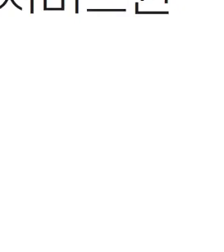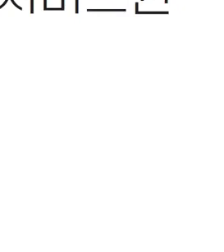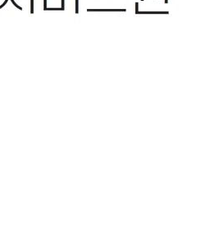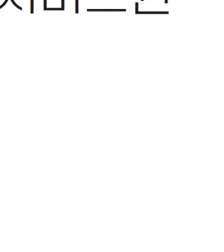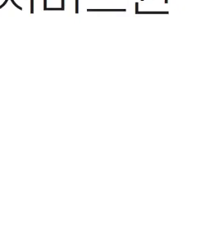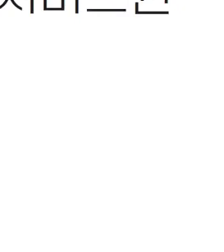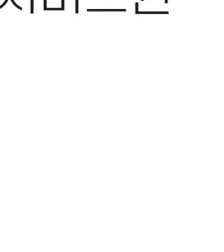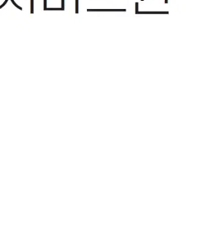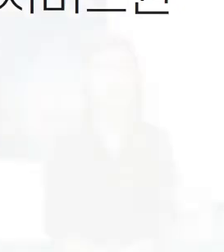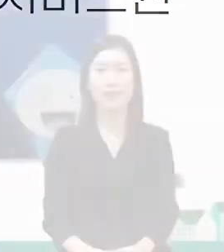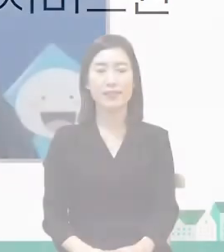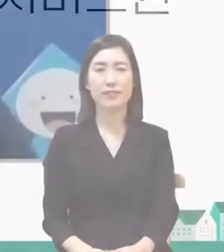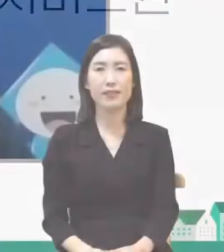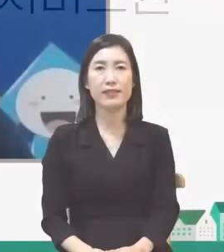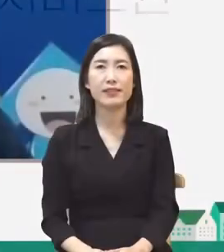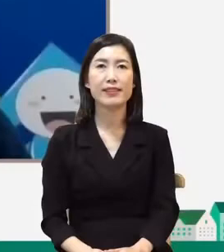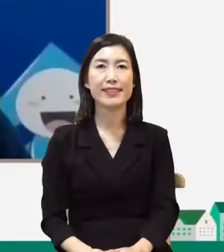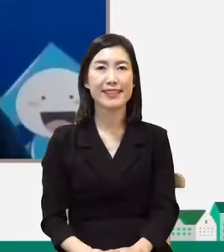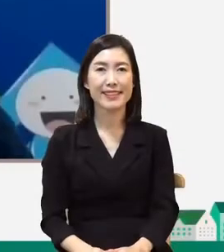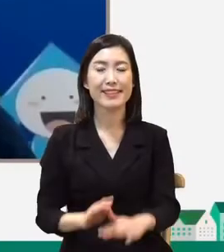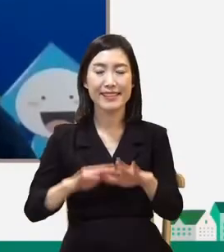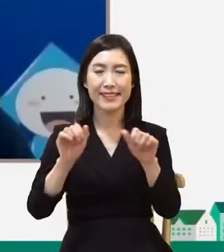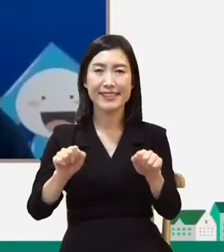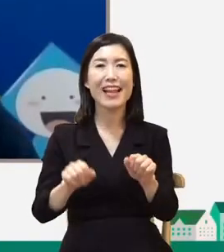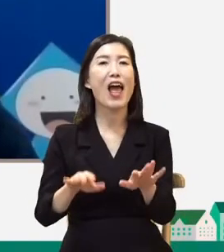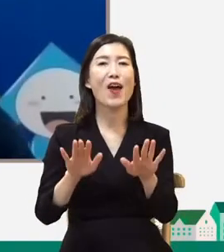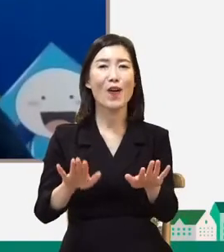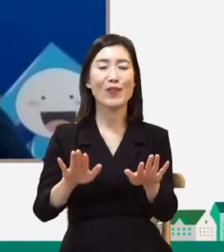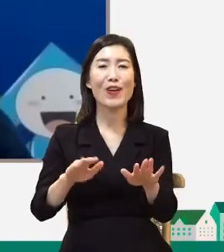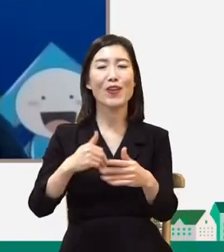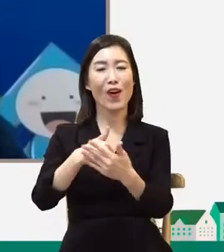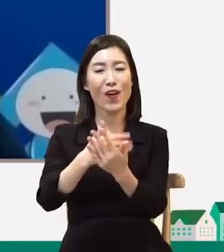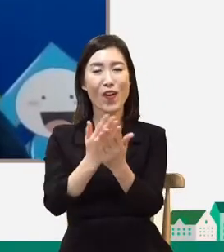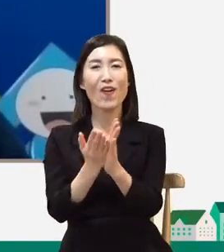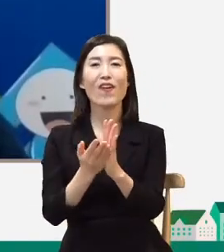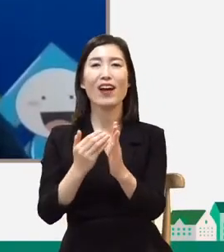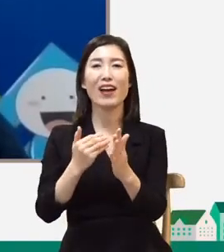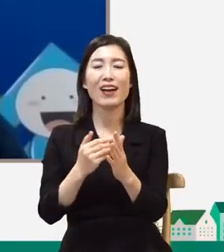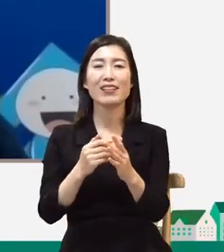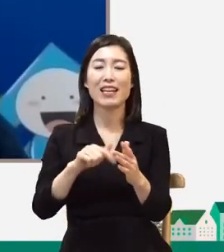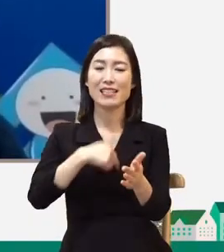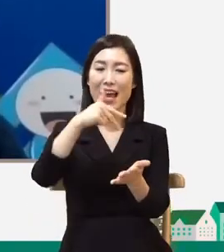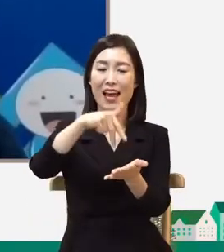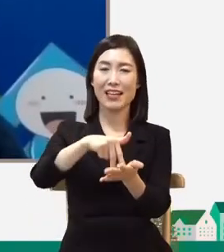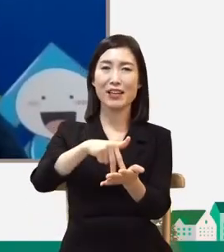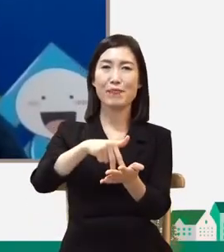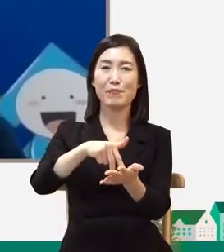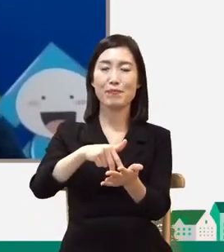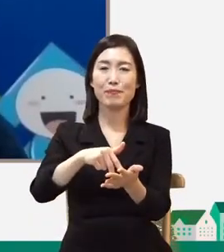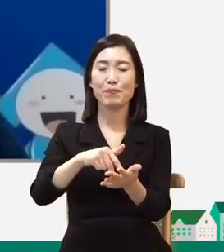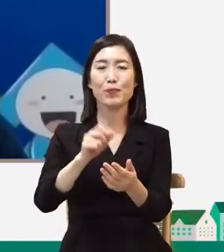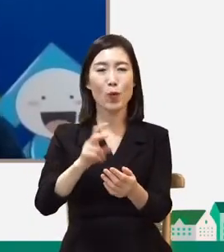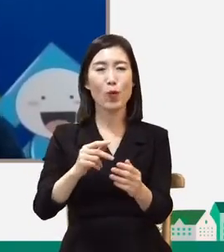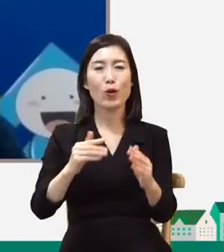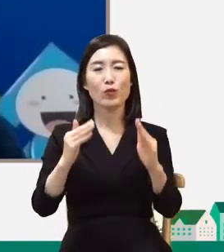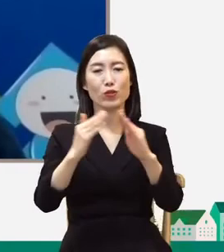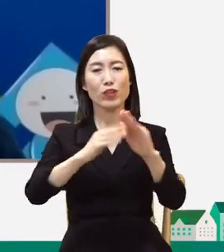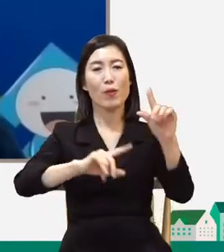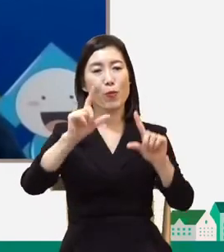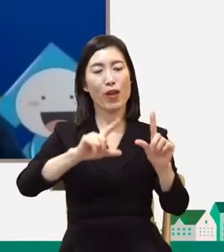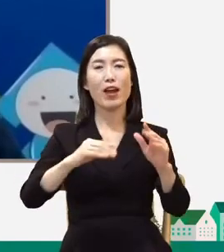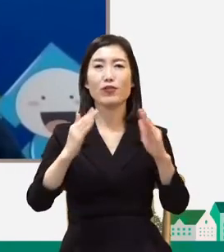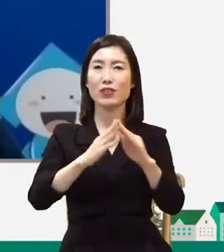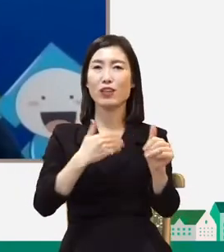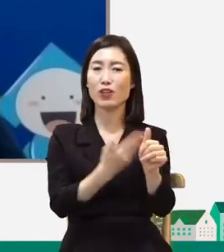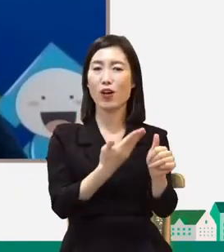하겠습니다. 예, 오늘 다양한 그 유형의 자리 이제 주택에 대한 서비스